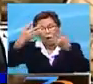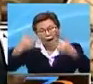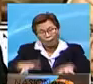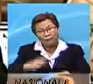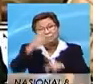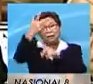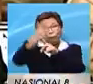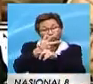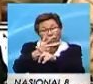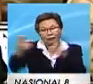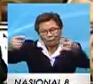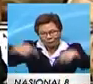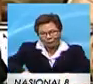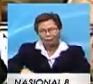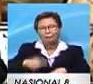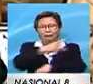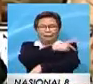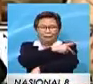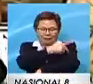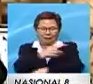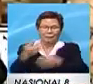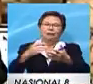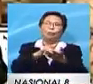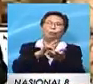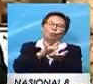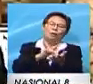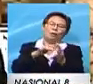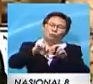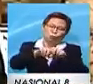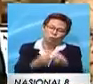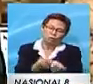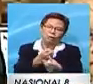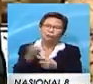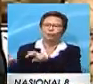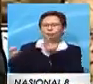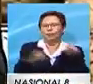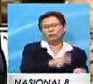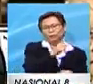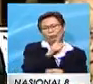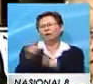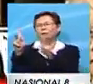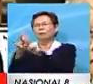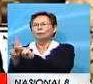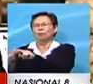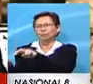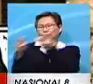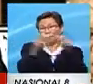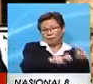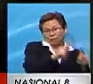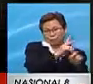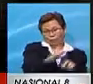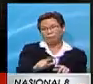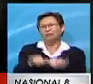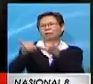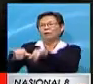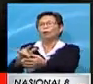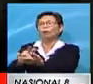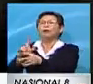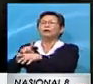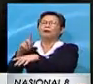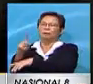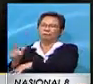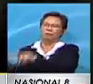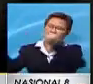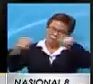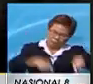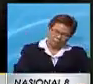lepas 3 bulan dia datang balik ke klinik, dia kata ubat dia rosak. Ataupun dia pindah ke Kuala Lumpur, dari kampung, pindah ke Kuala Lumpur, tinggal ubat di kampung. Jadi